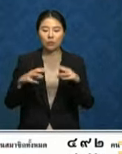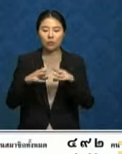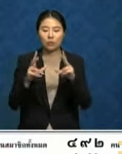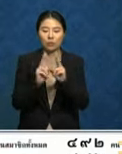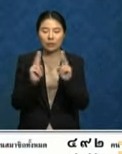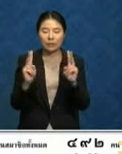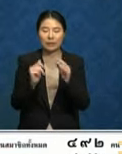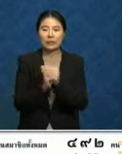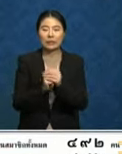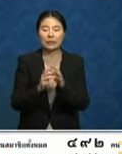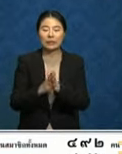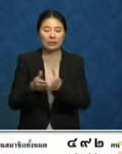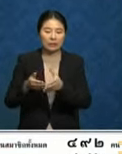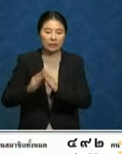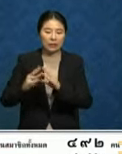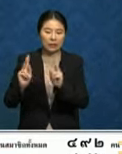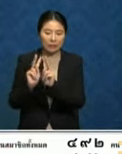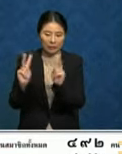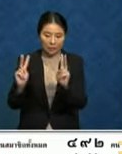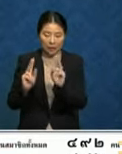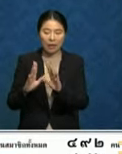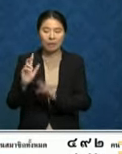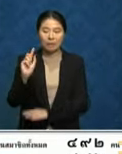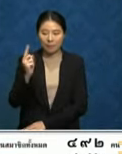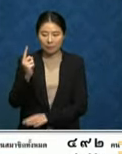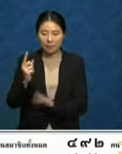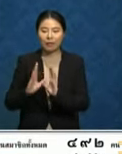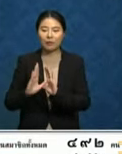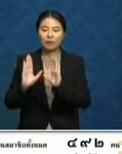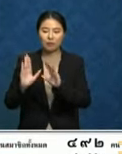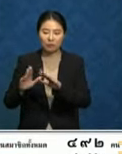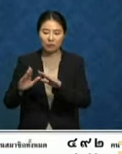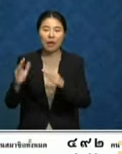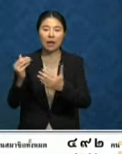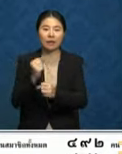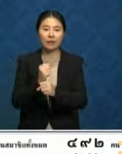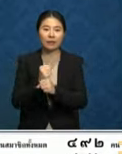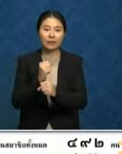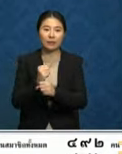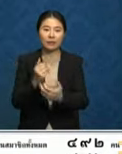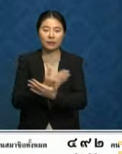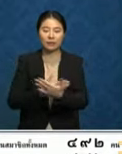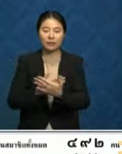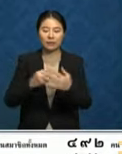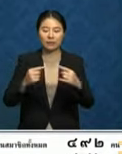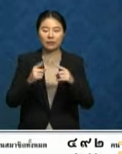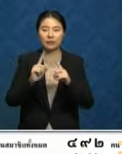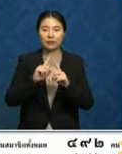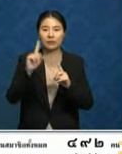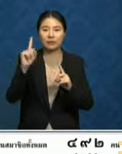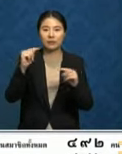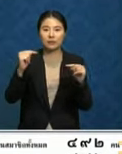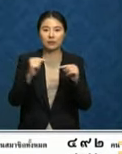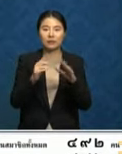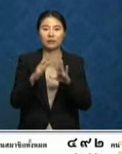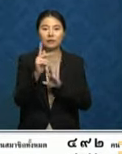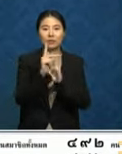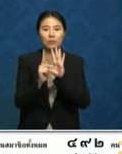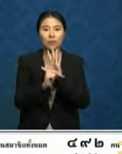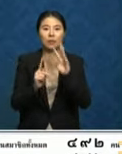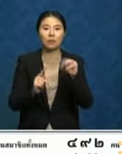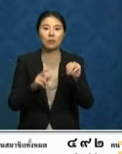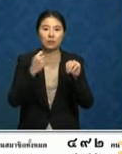ในวาระอันใกล้นี้ได้นำข้อสังเกตของผมไปพิจารณาข้อสังเกตข้อที่ 1ก็คือในมาตรา